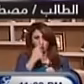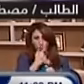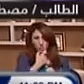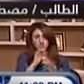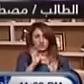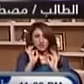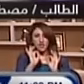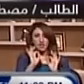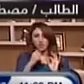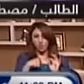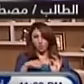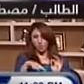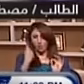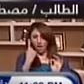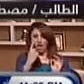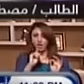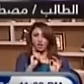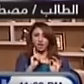بطلعه من نفسي.